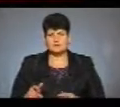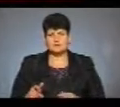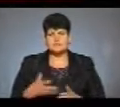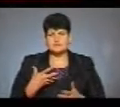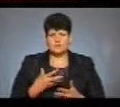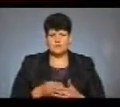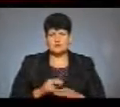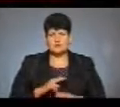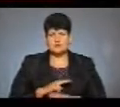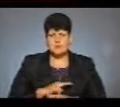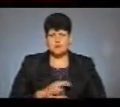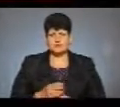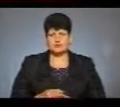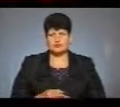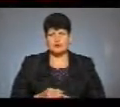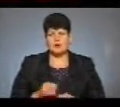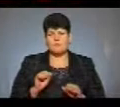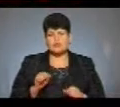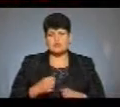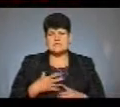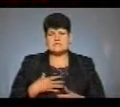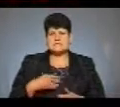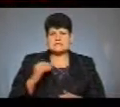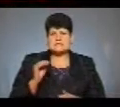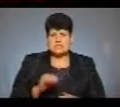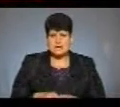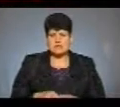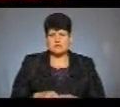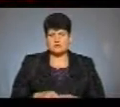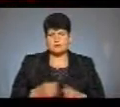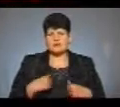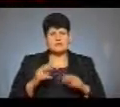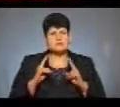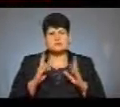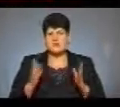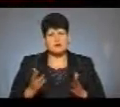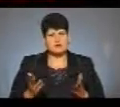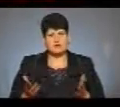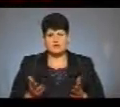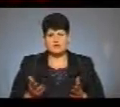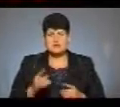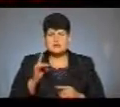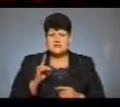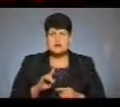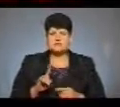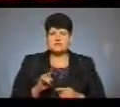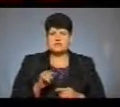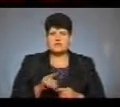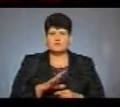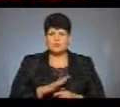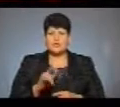своєю смертю, чи загинули від злої руки, ми не знаємо цього. Але знаємо, що вони були